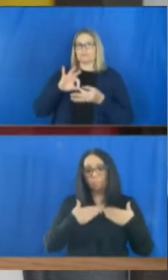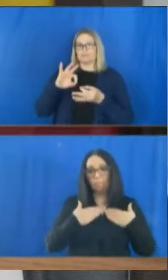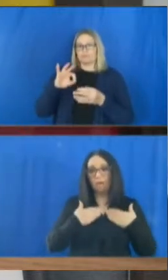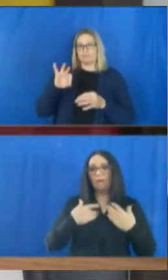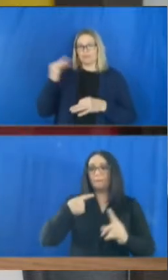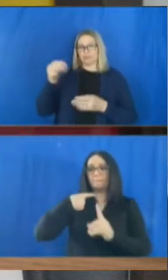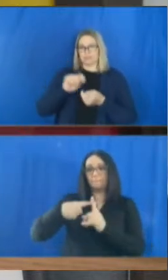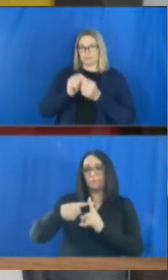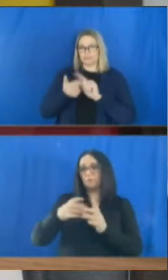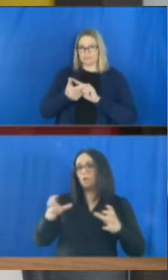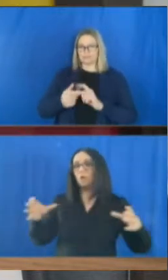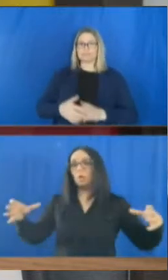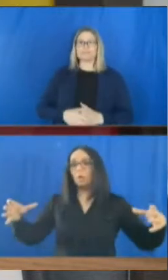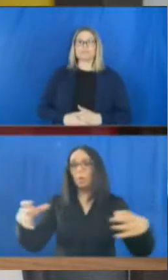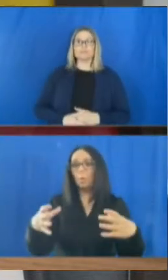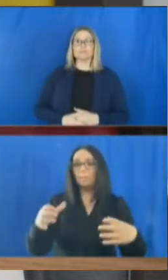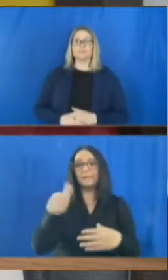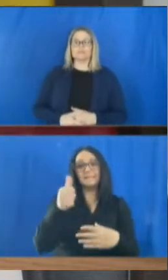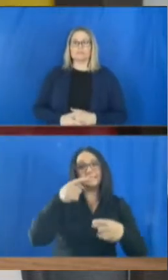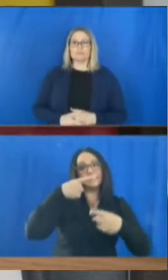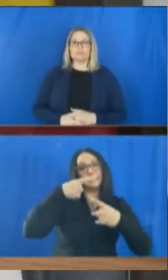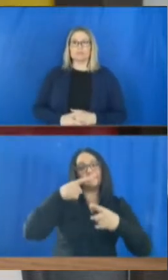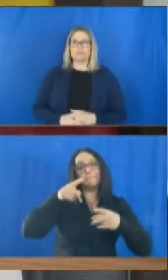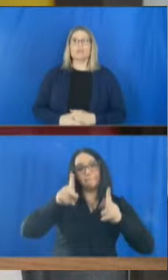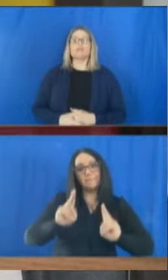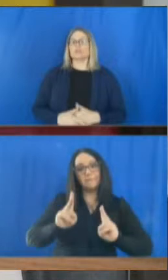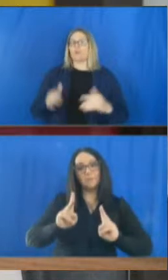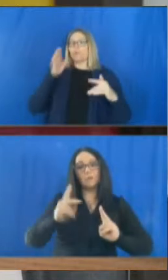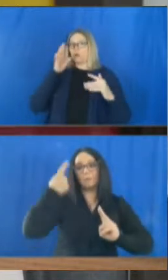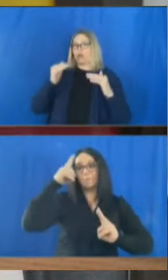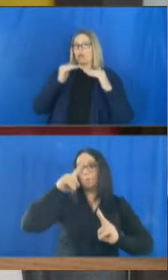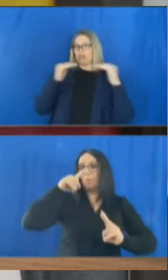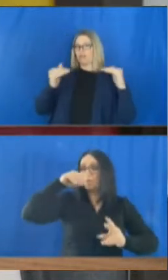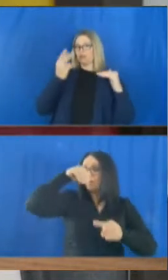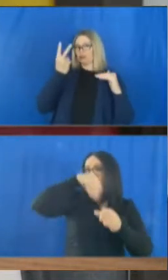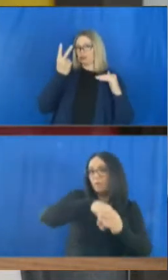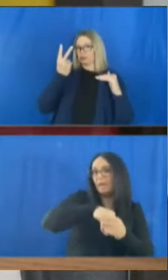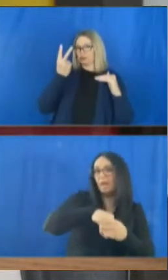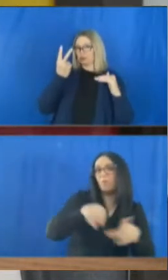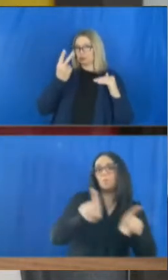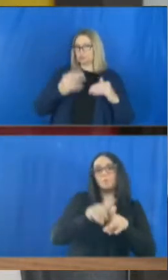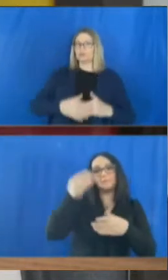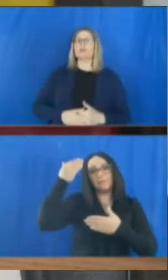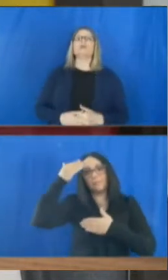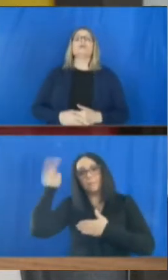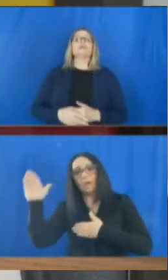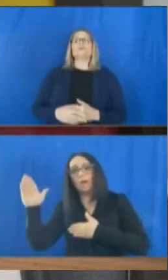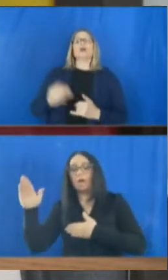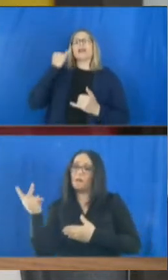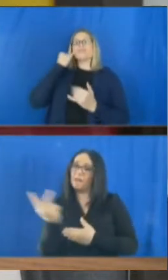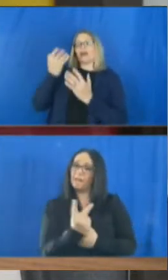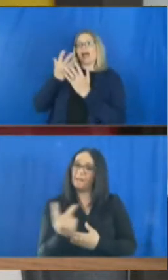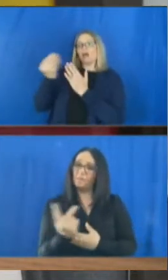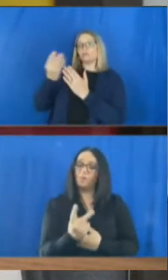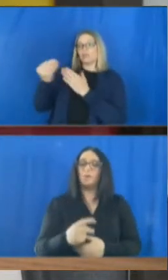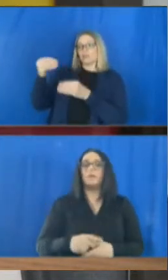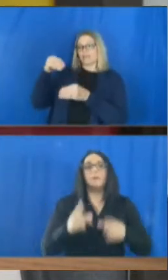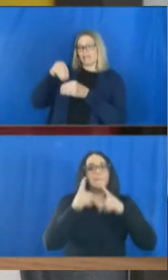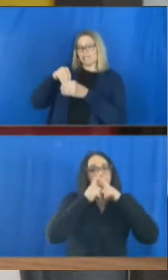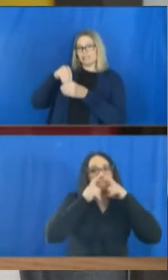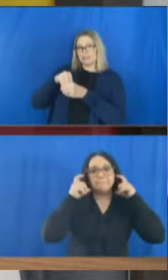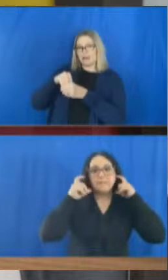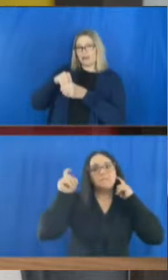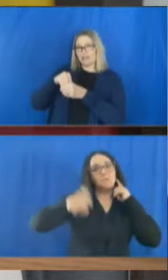espaces publics à l'intérieur ainsi qu'à l'extérieur dans les endroits où il est impossible de respecter les consignes de distanciation